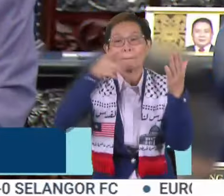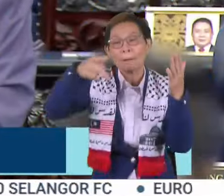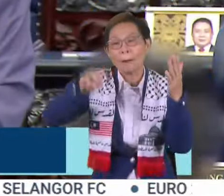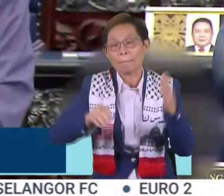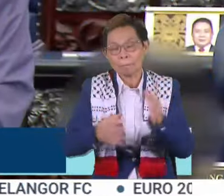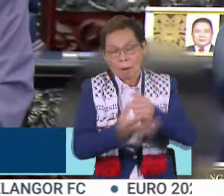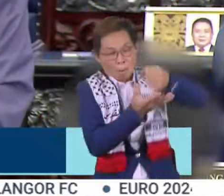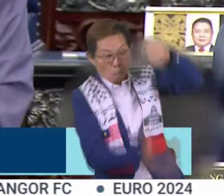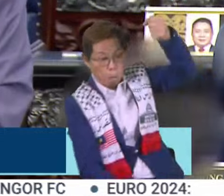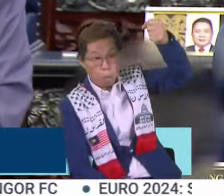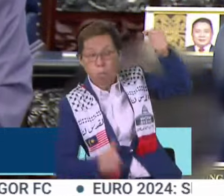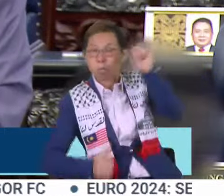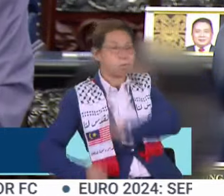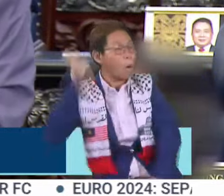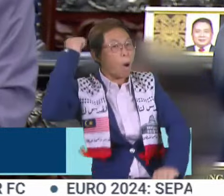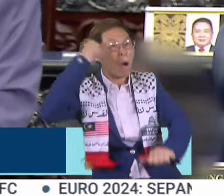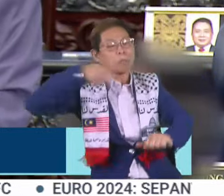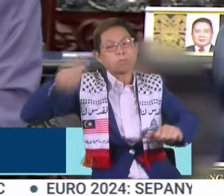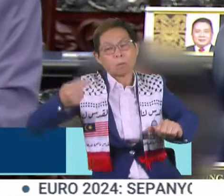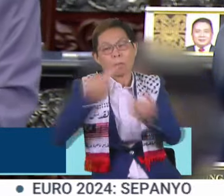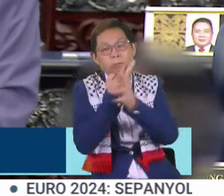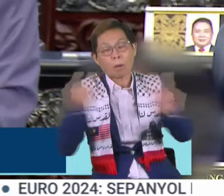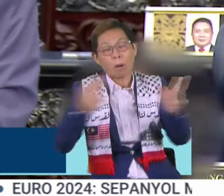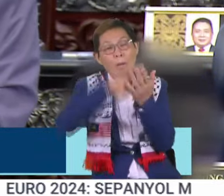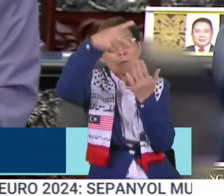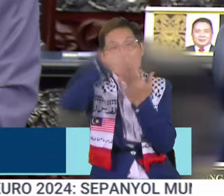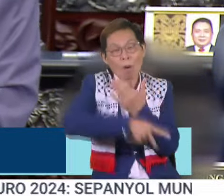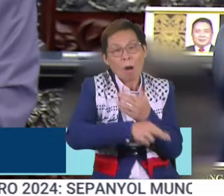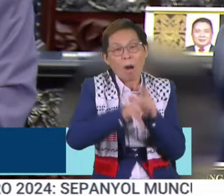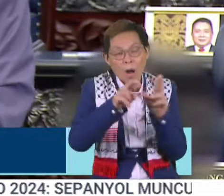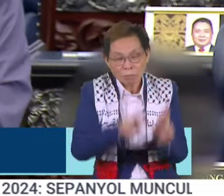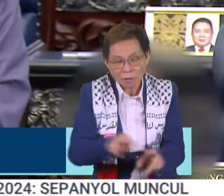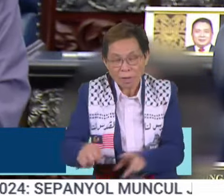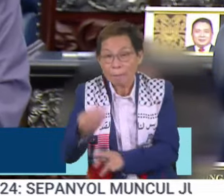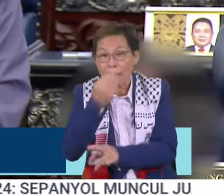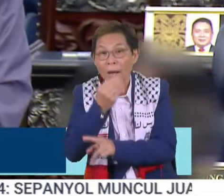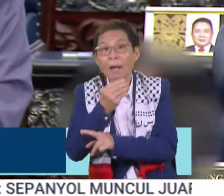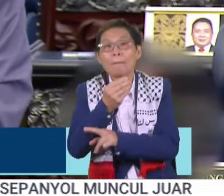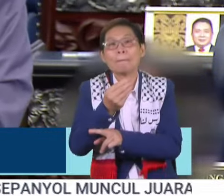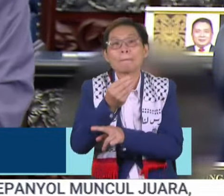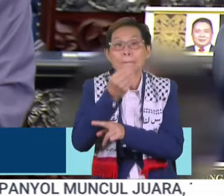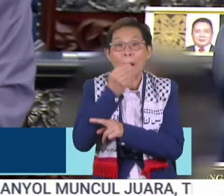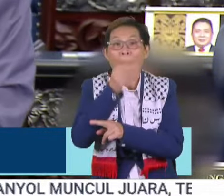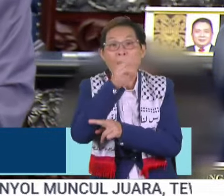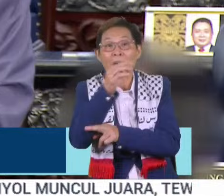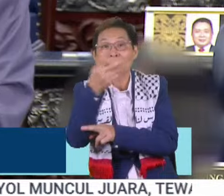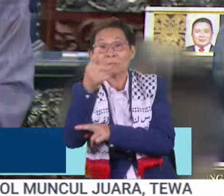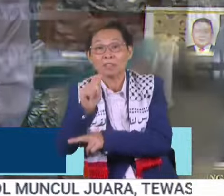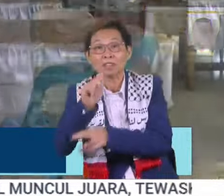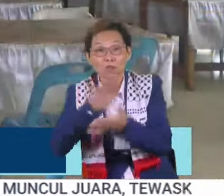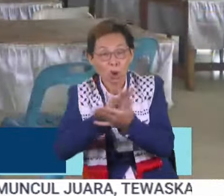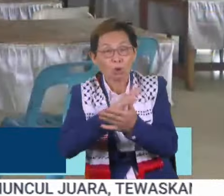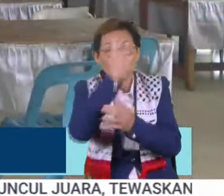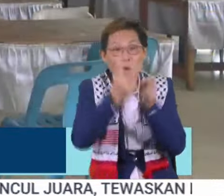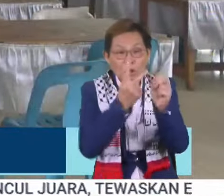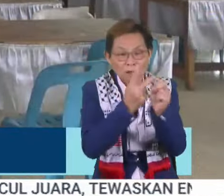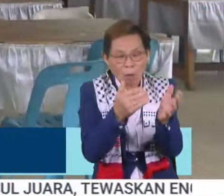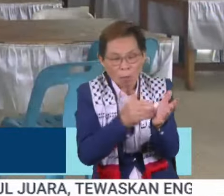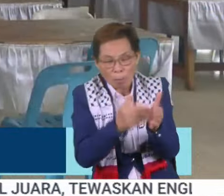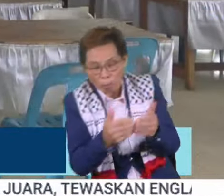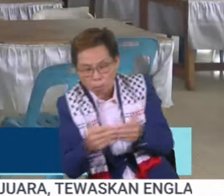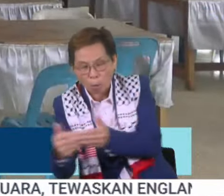Peruntukan tertinggi dalam sejarah disediakan untuk program rancangan makanan tambahan RMT di sekolah untuk 2 tahun berturut-turut